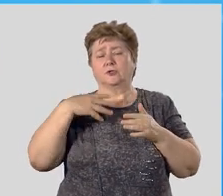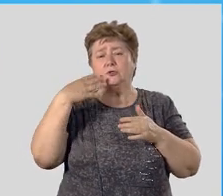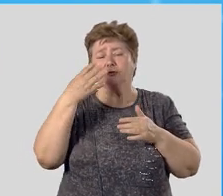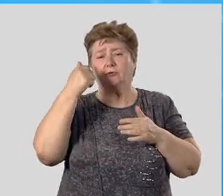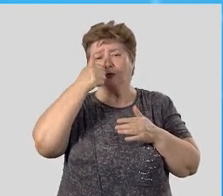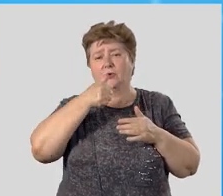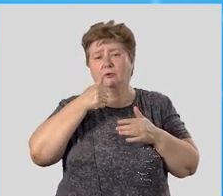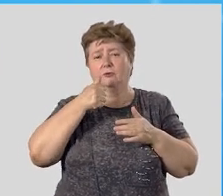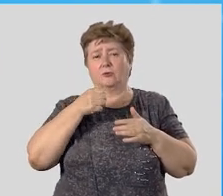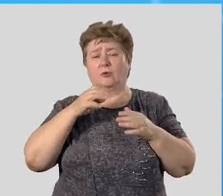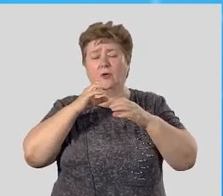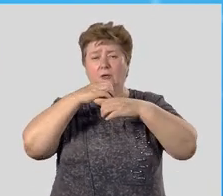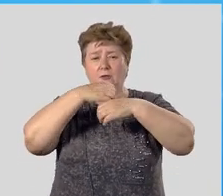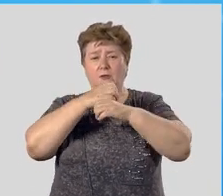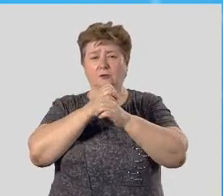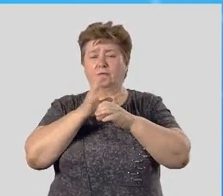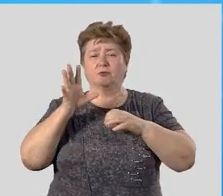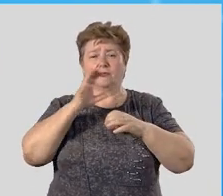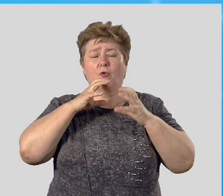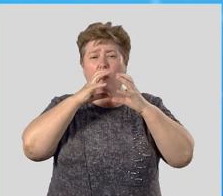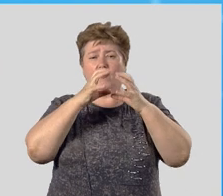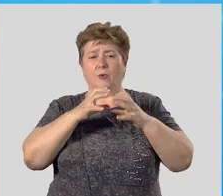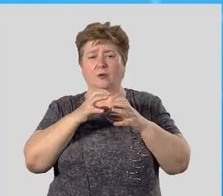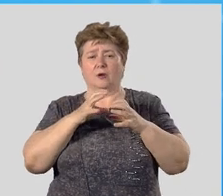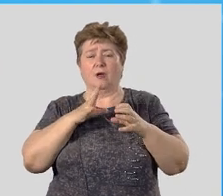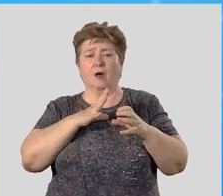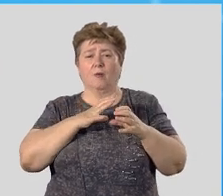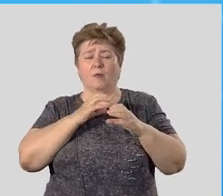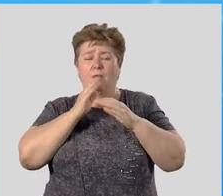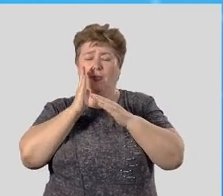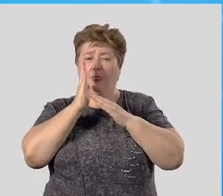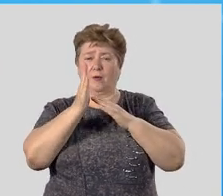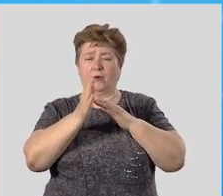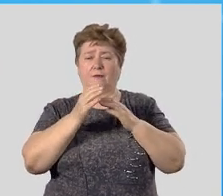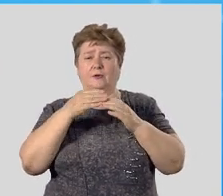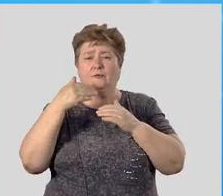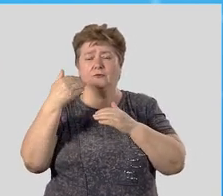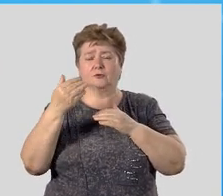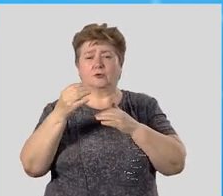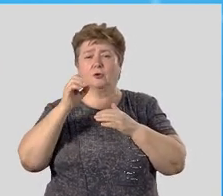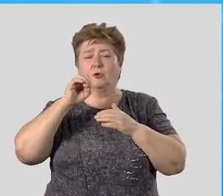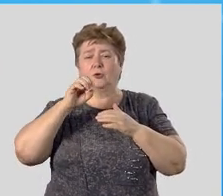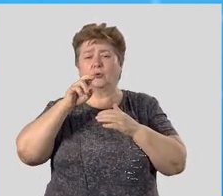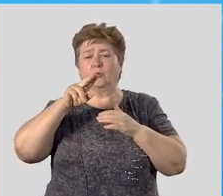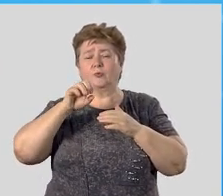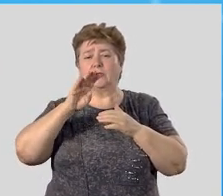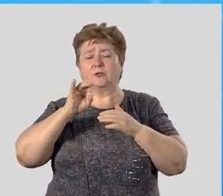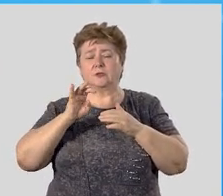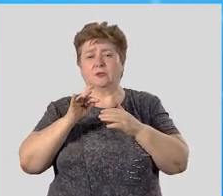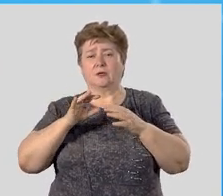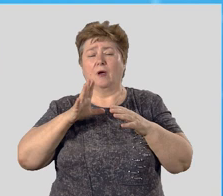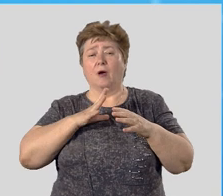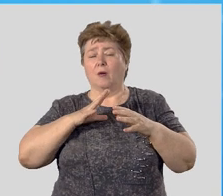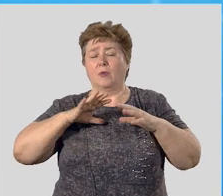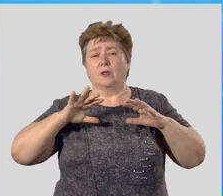1994 года телескопы всего мира были направлены в сторону Юпитера.